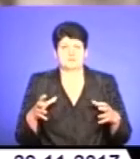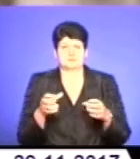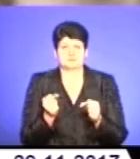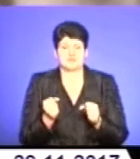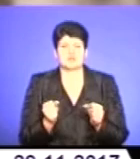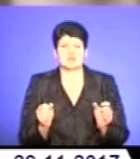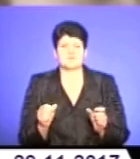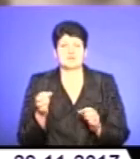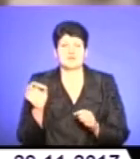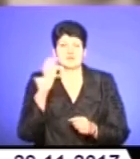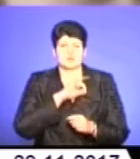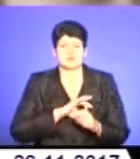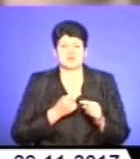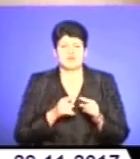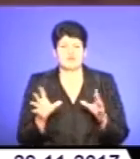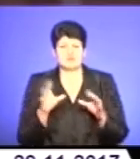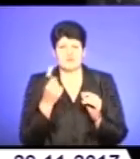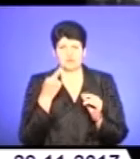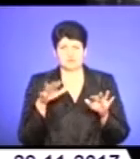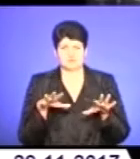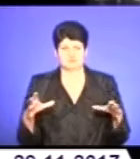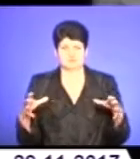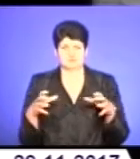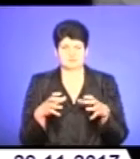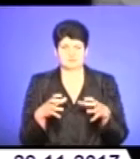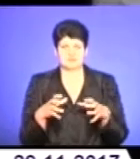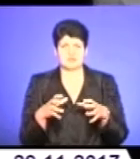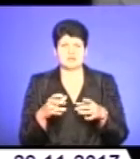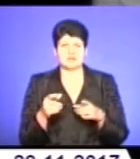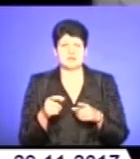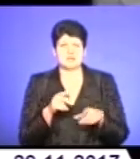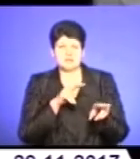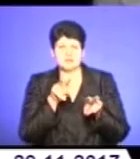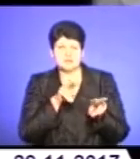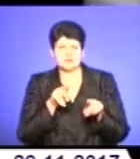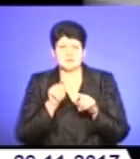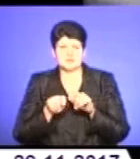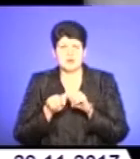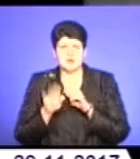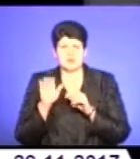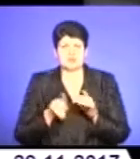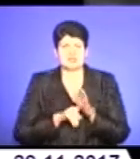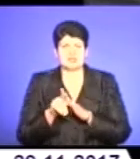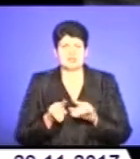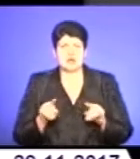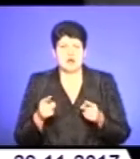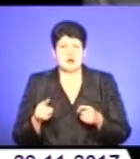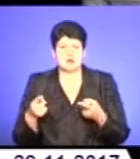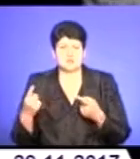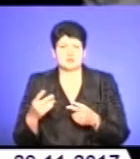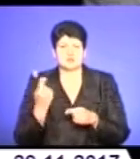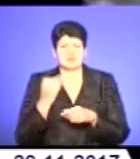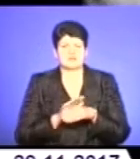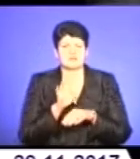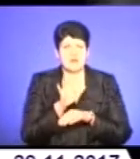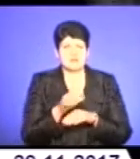тим, що вся інтелігенція зібрана в одному місці. За мешканцями Слова стежили. Згодом почалися арешти. Одних репресували,